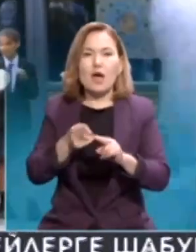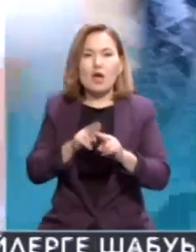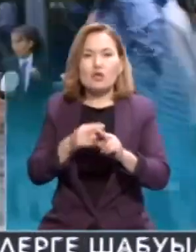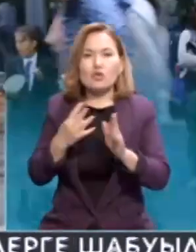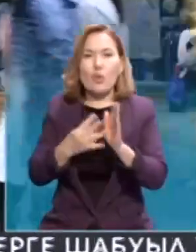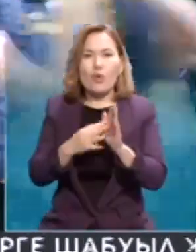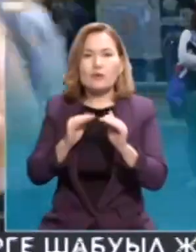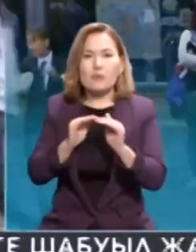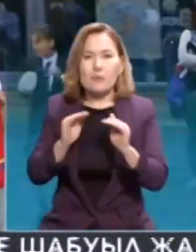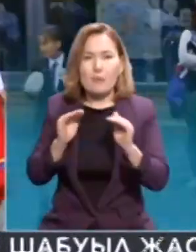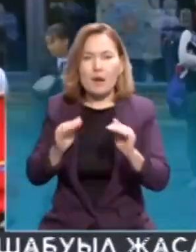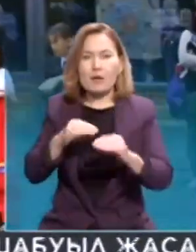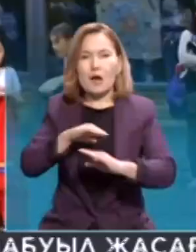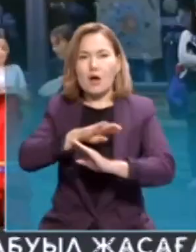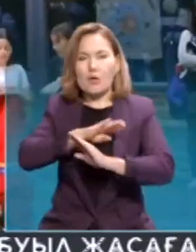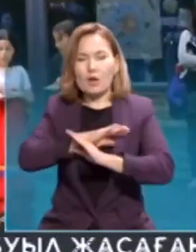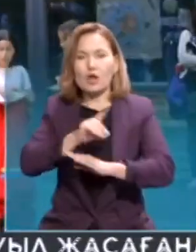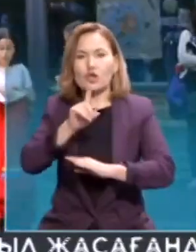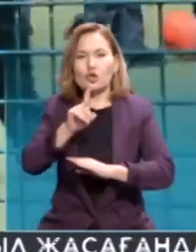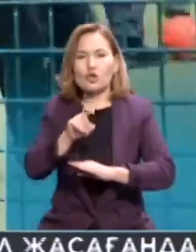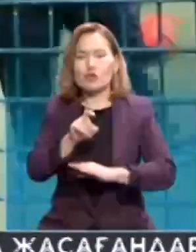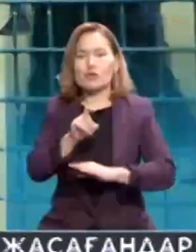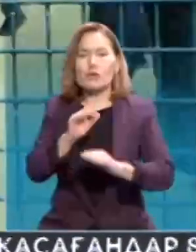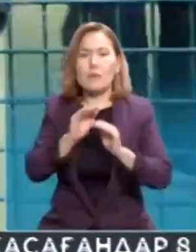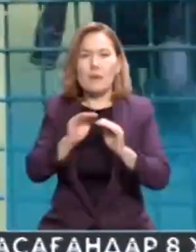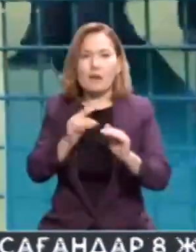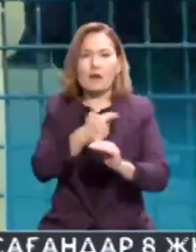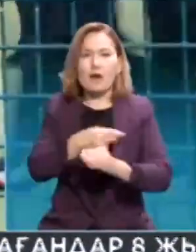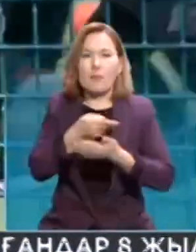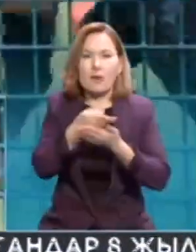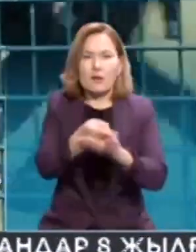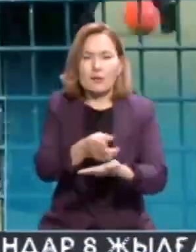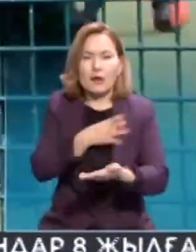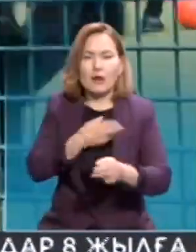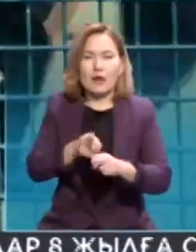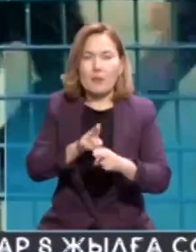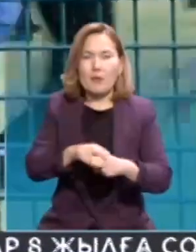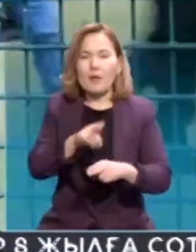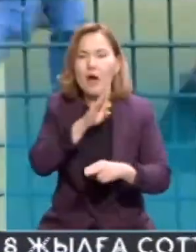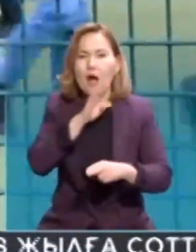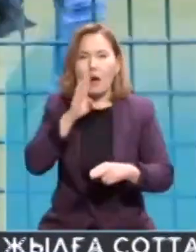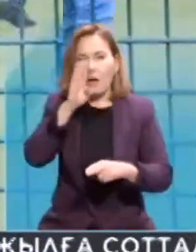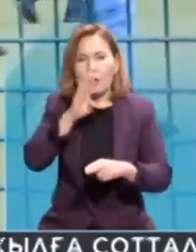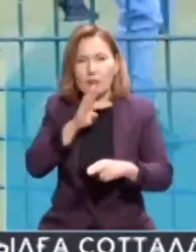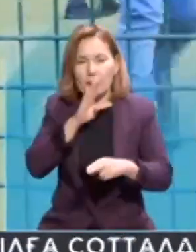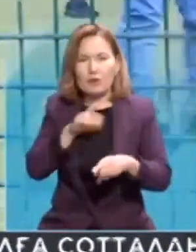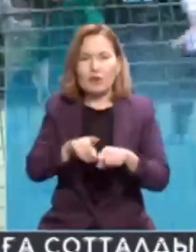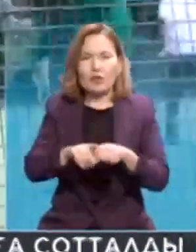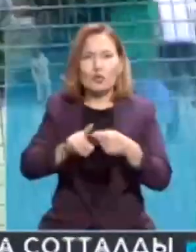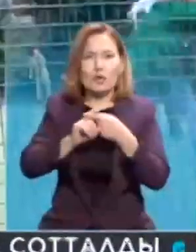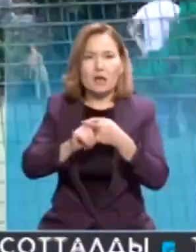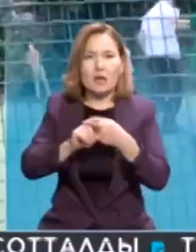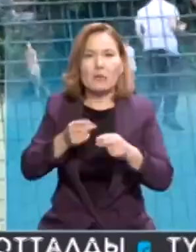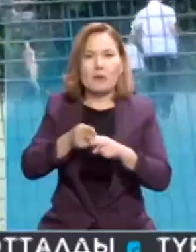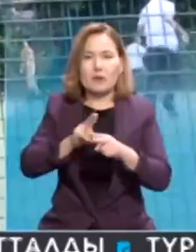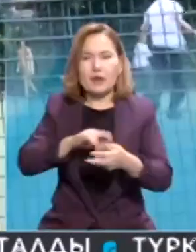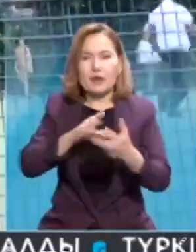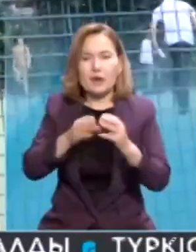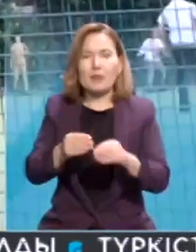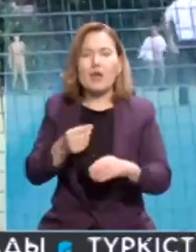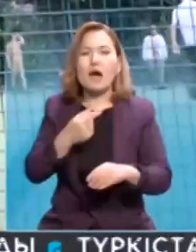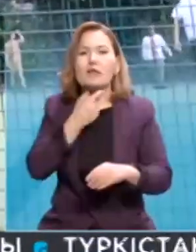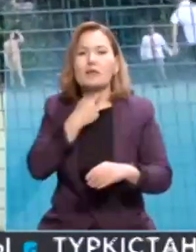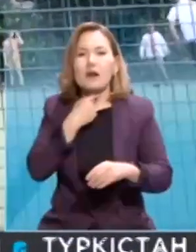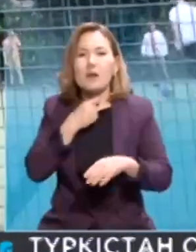болып, жүздеген сәби науқастанып жатыр. Ата-аналармен қоса мамандар да індеттің таралуына алаңдаулы. Инфекцияның белгілері тамақ